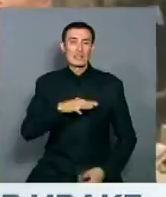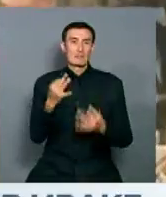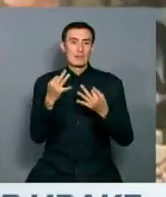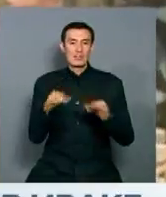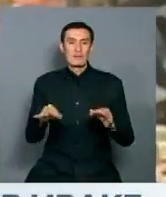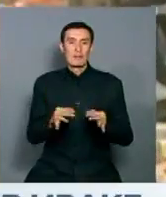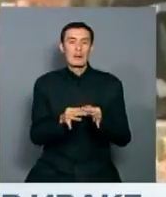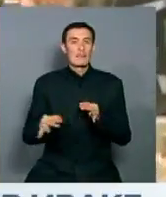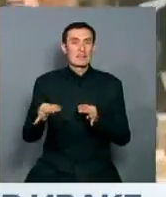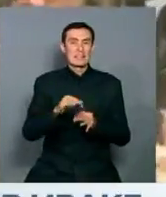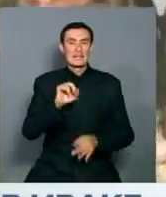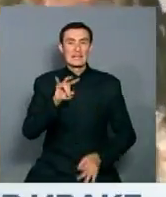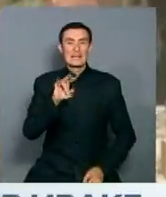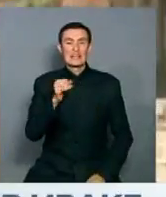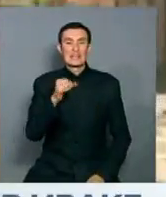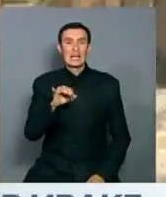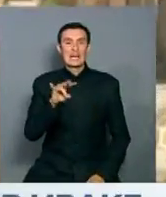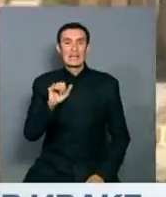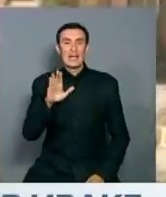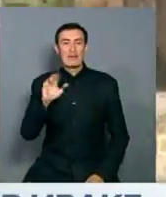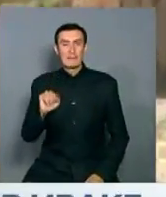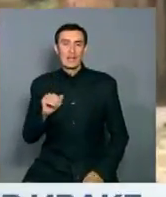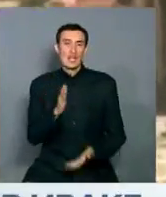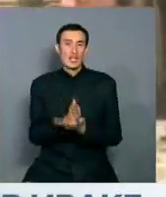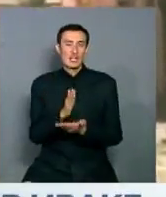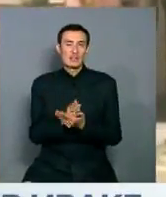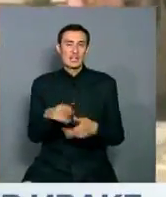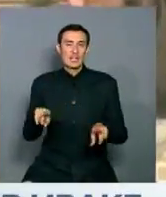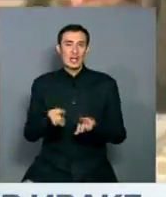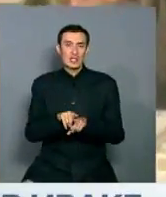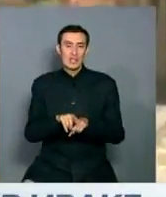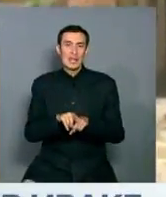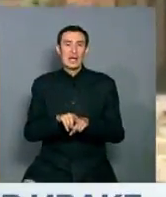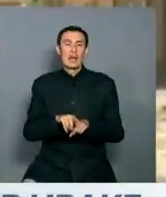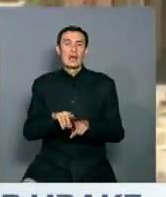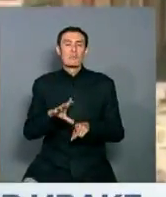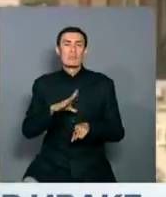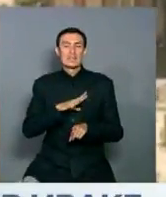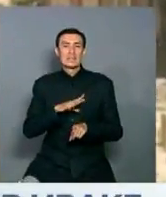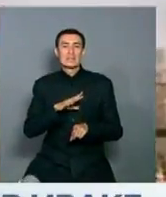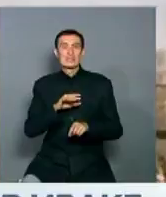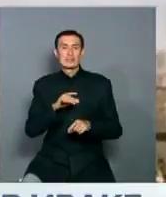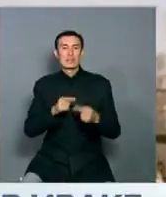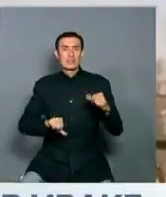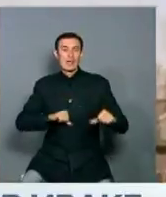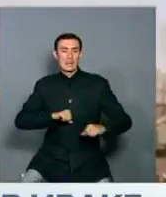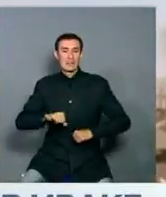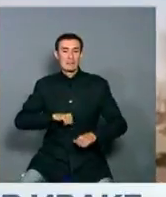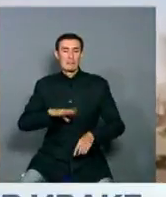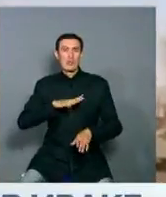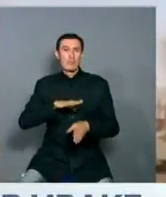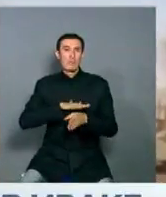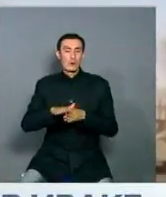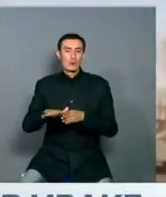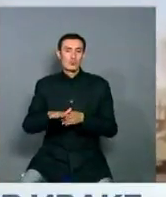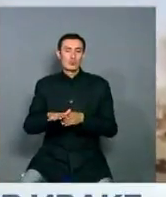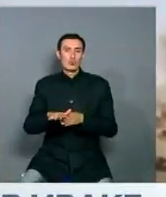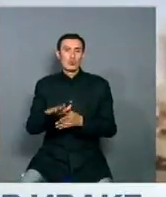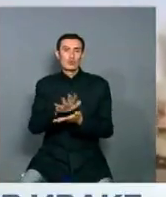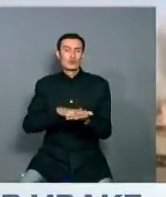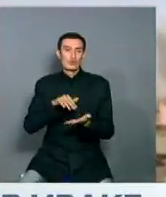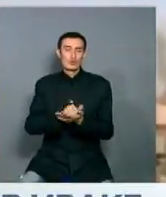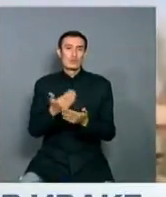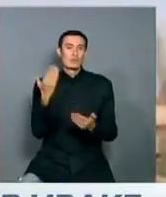освобождение провинции Найнава от ТИГИЛ. Находящимся там же Таль-Афаре сопротивление террористов было полностью сломлено в